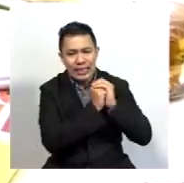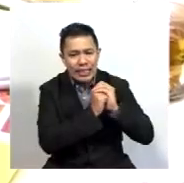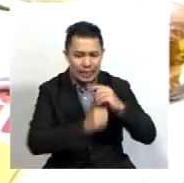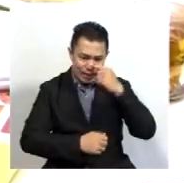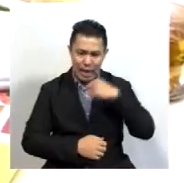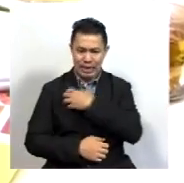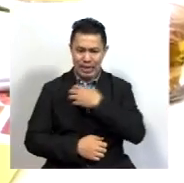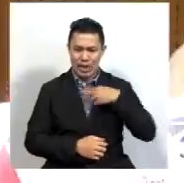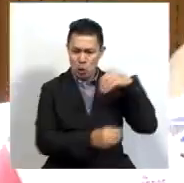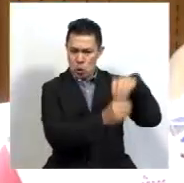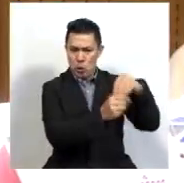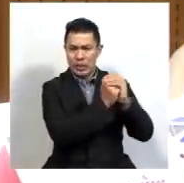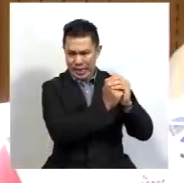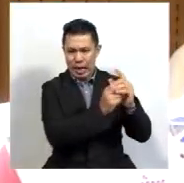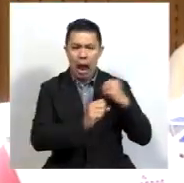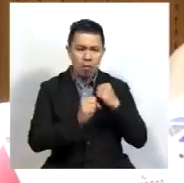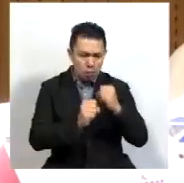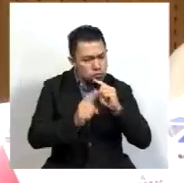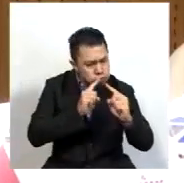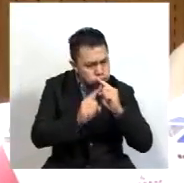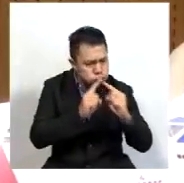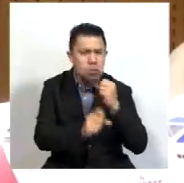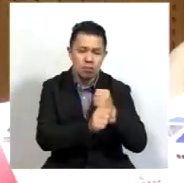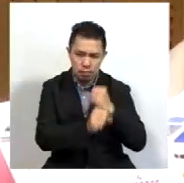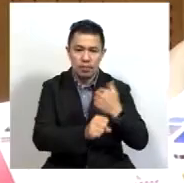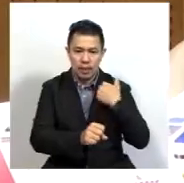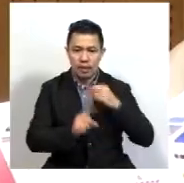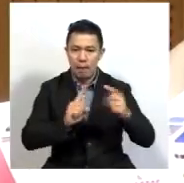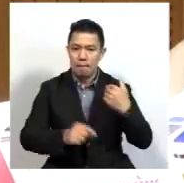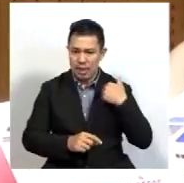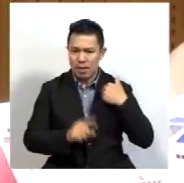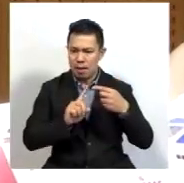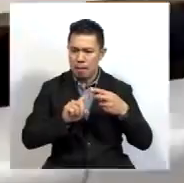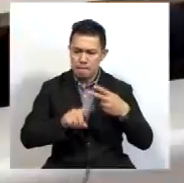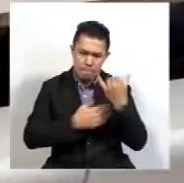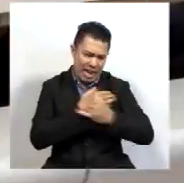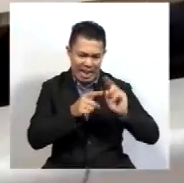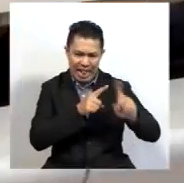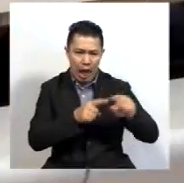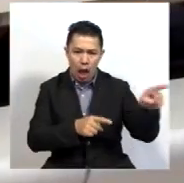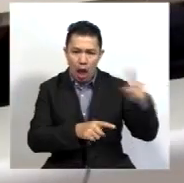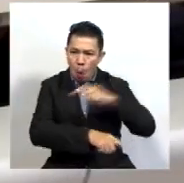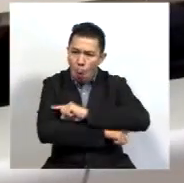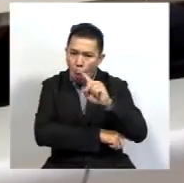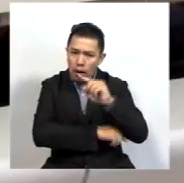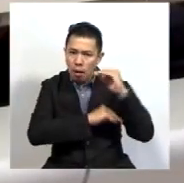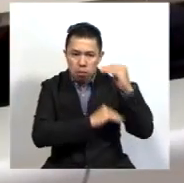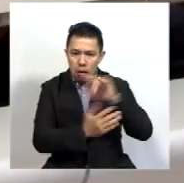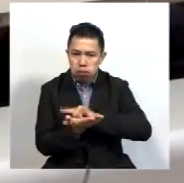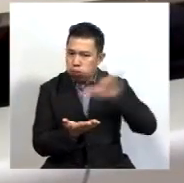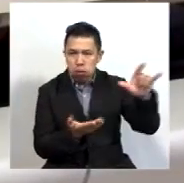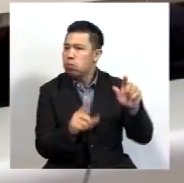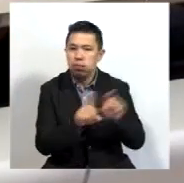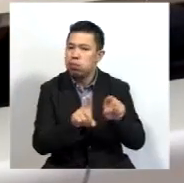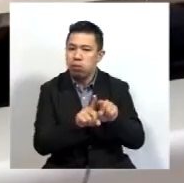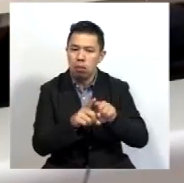ถานทูตไทยในกรุงปักกิ่งได้พยายามดำเนินการอย่างเต็มที่แล้วนะครับแต่ก็จะเห็นว่าประเทศอื่นๆเนี่ยก็ยังไม่สามารถกำหนดวันที่จะเข้าไปรับคน